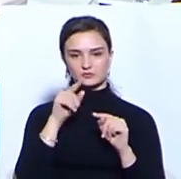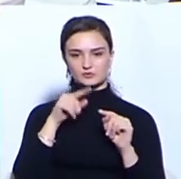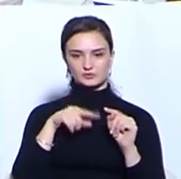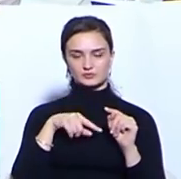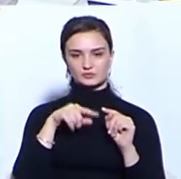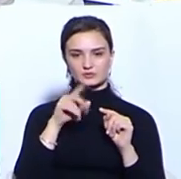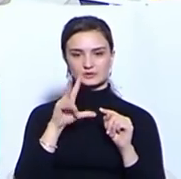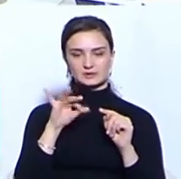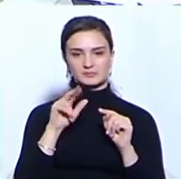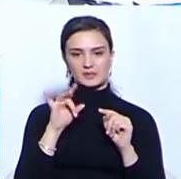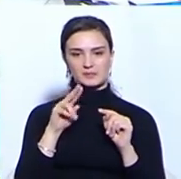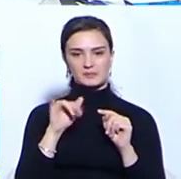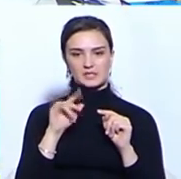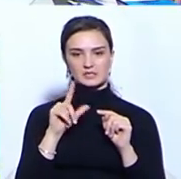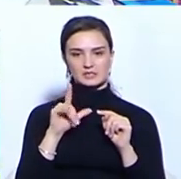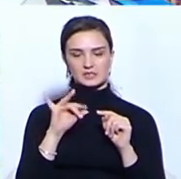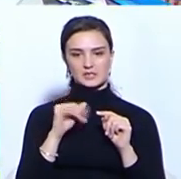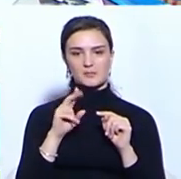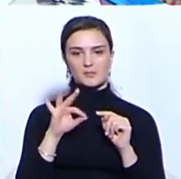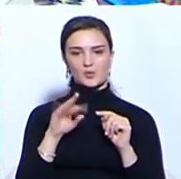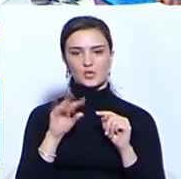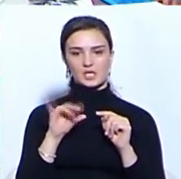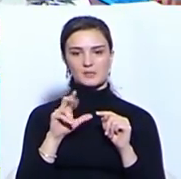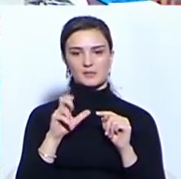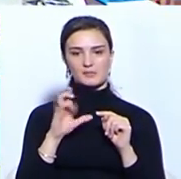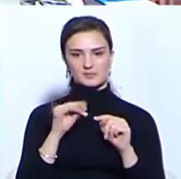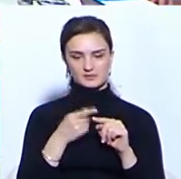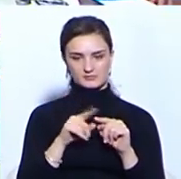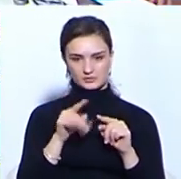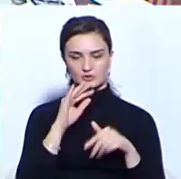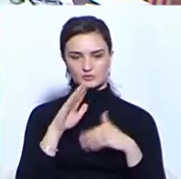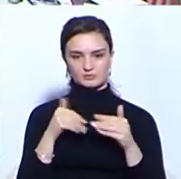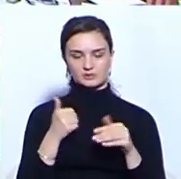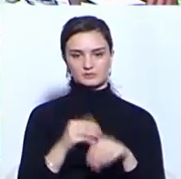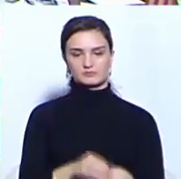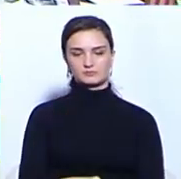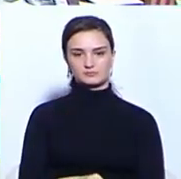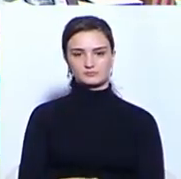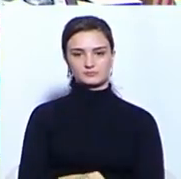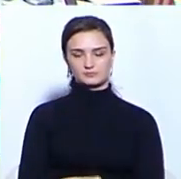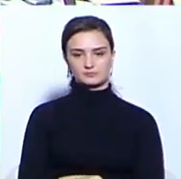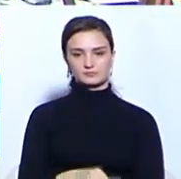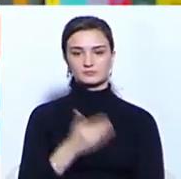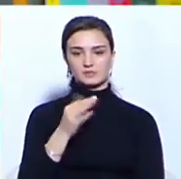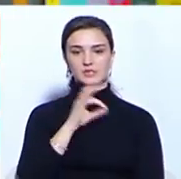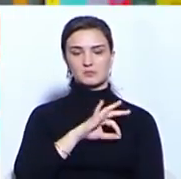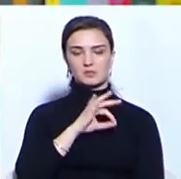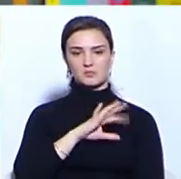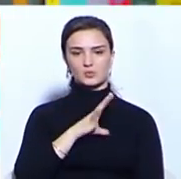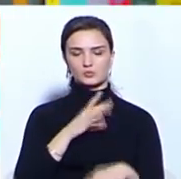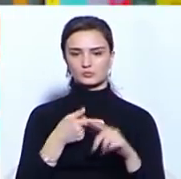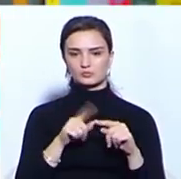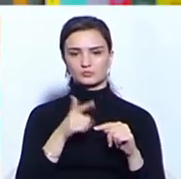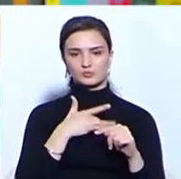გარსის ჰიპერპლაზიისათვის, პოლიპებისათვის და ასე შემდეგ. და მათი ხმარება ისე იყო, რომ